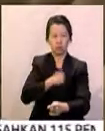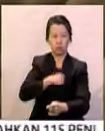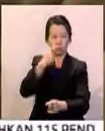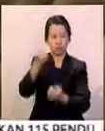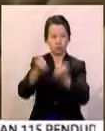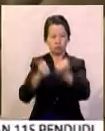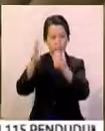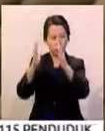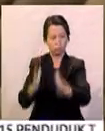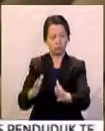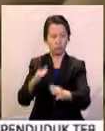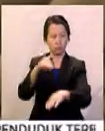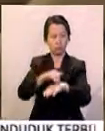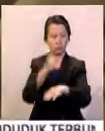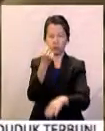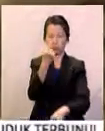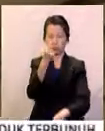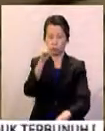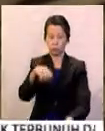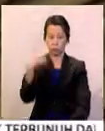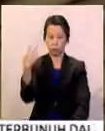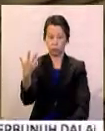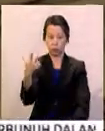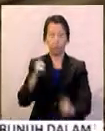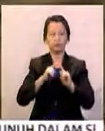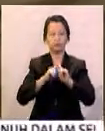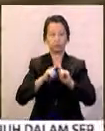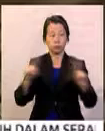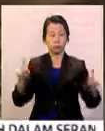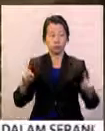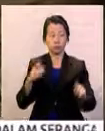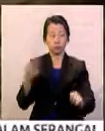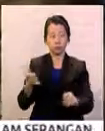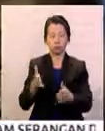pemandu berkenaan pada 11 Mac lalu. Bagaimanapun, Ridwan